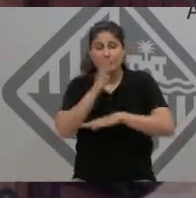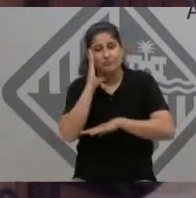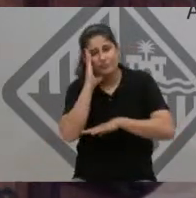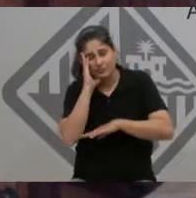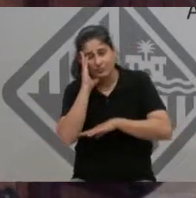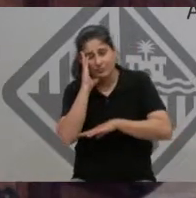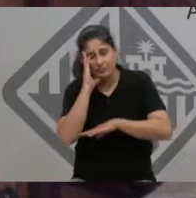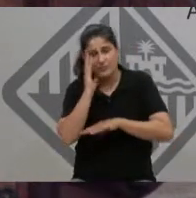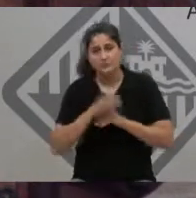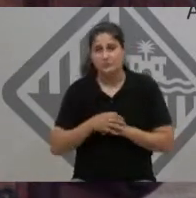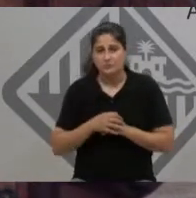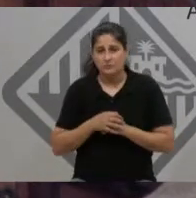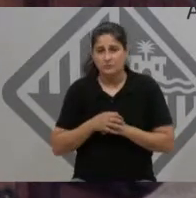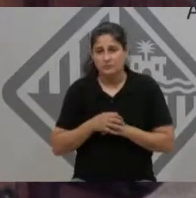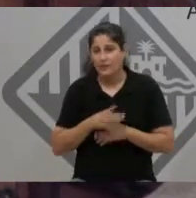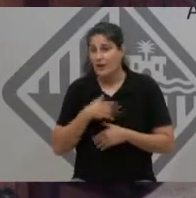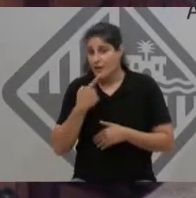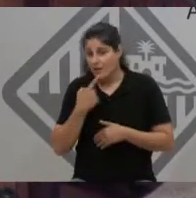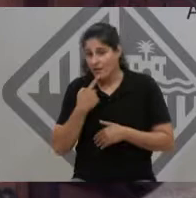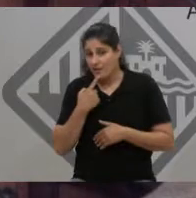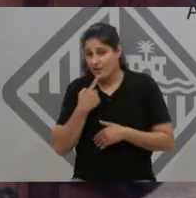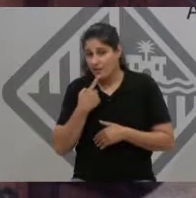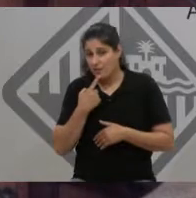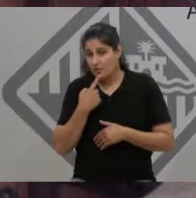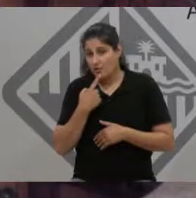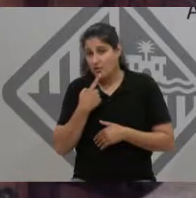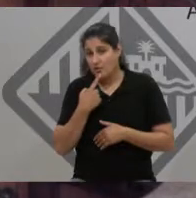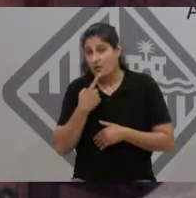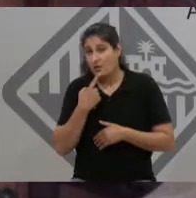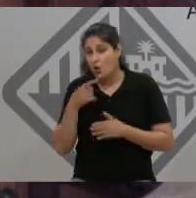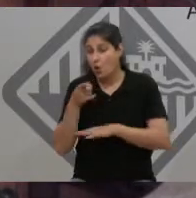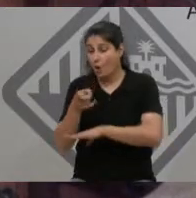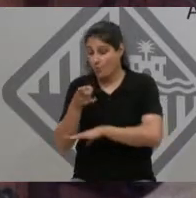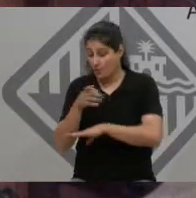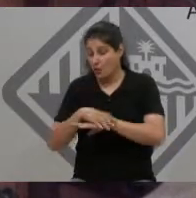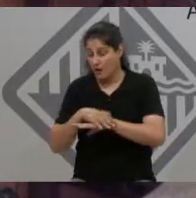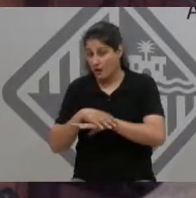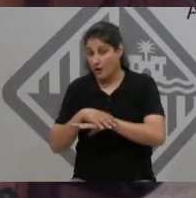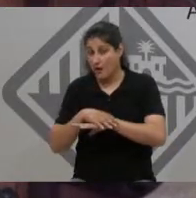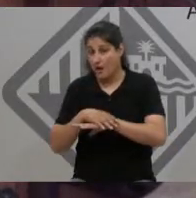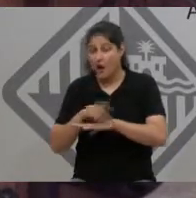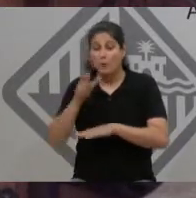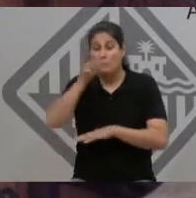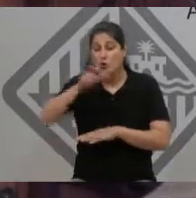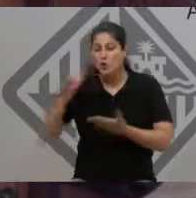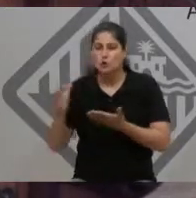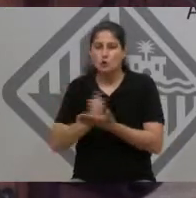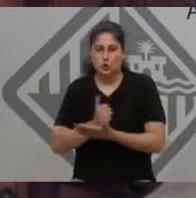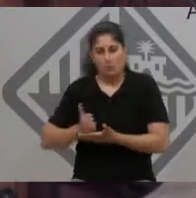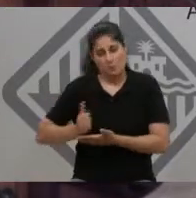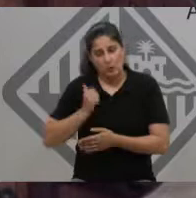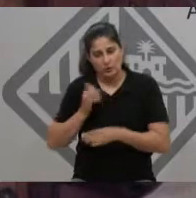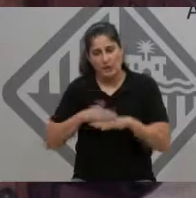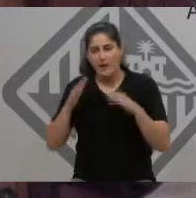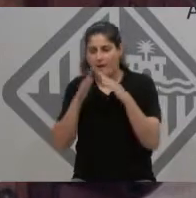nostra ciutat. És a dir, llevaria ser ben obligades a, perquè tothom té possibilitat de tenir